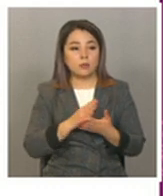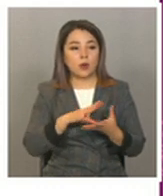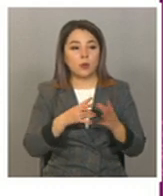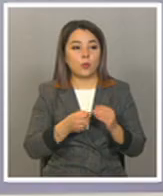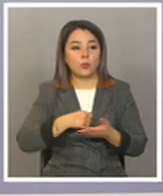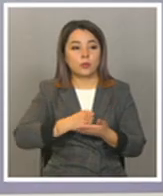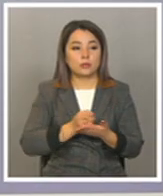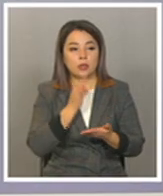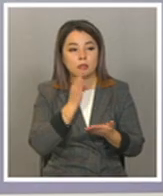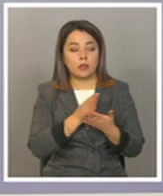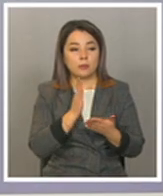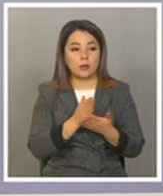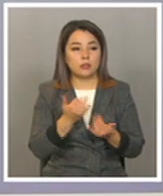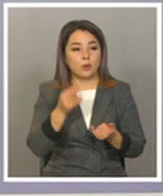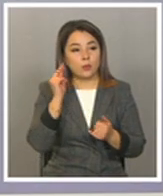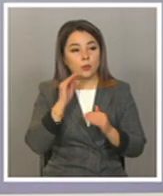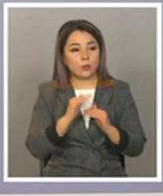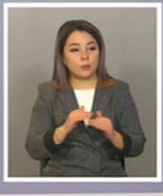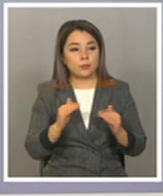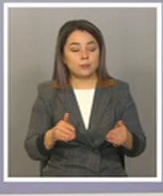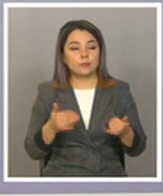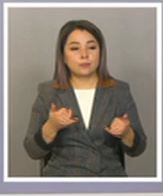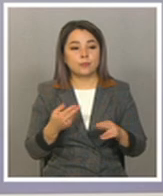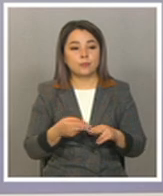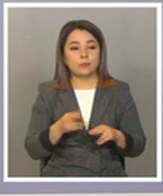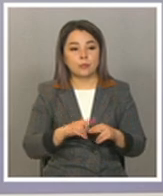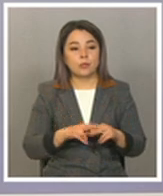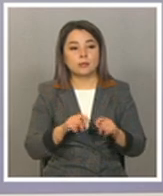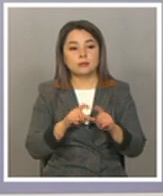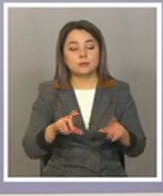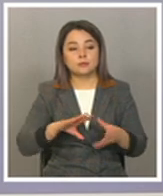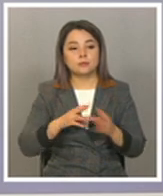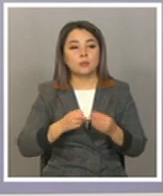келдім. Оқушылар, енді сабағымызды